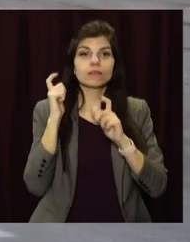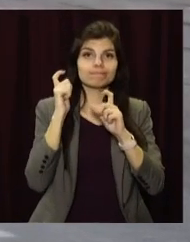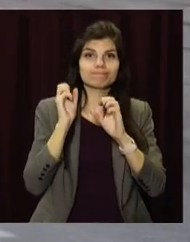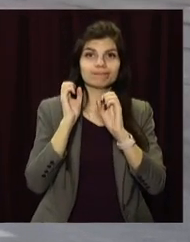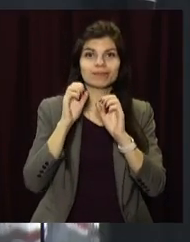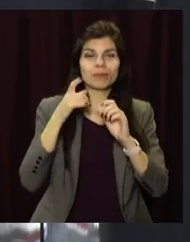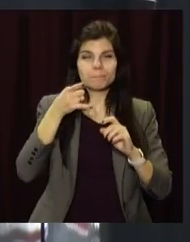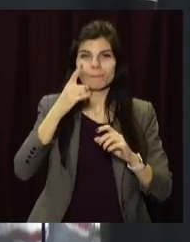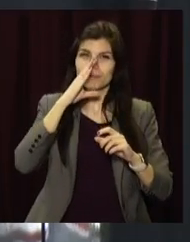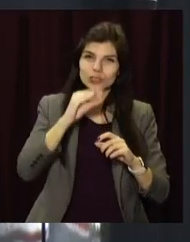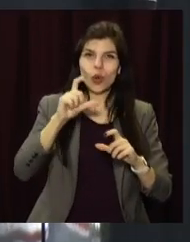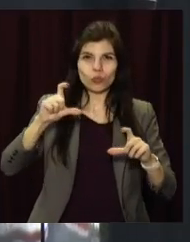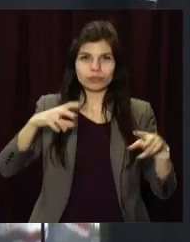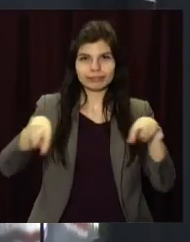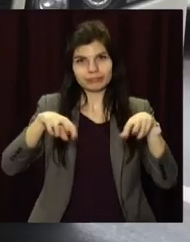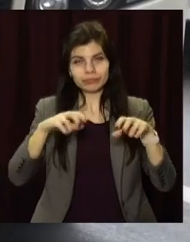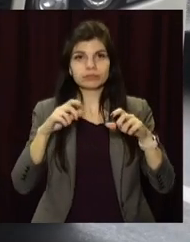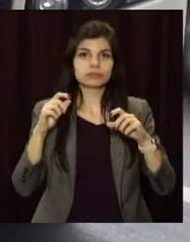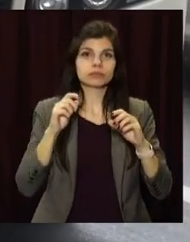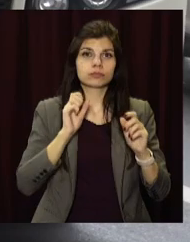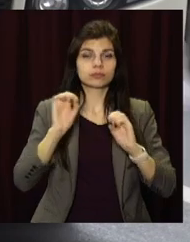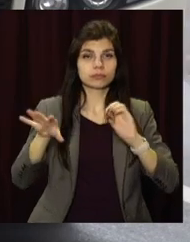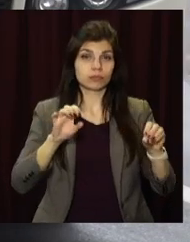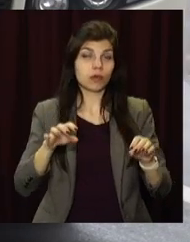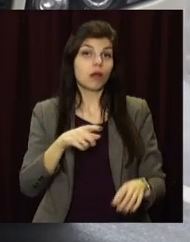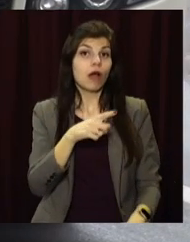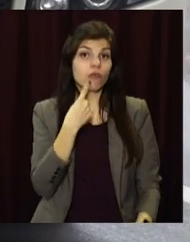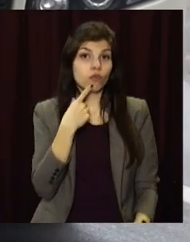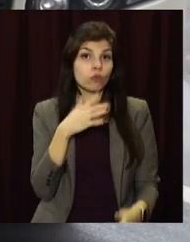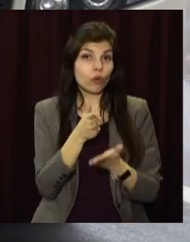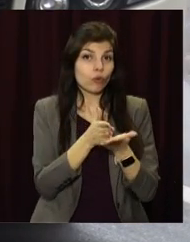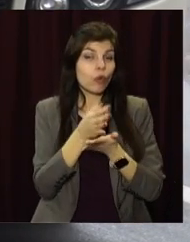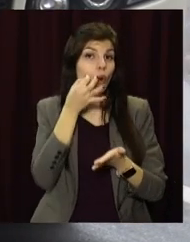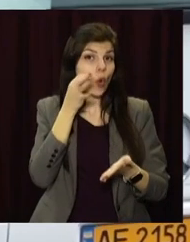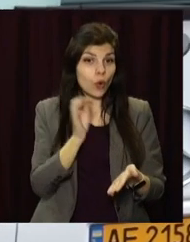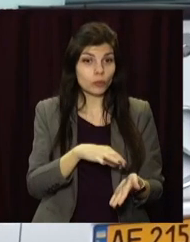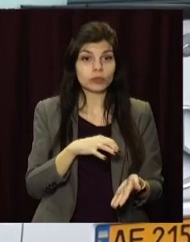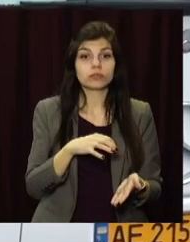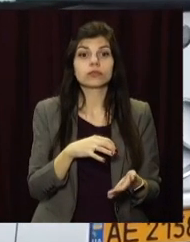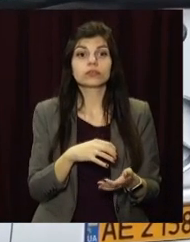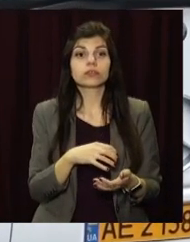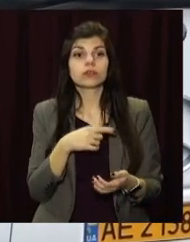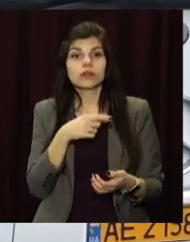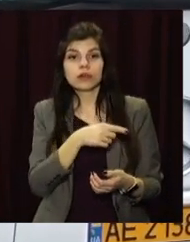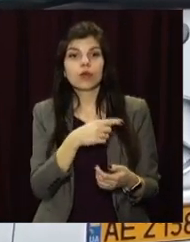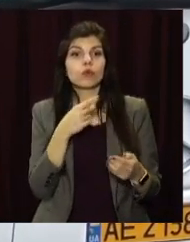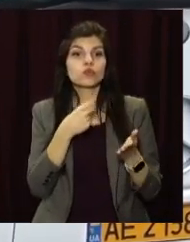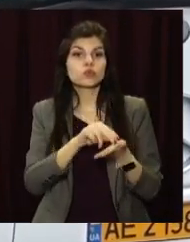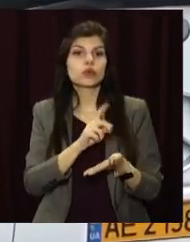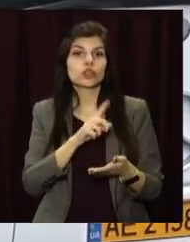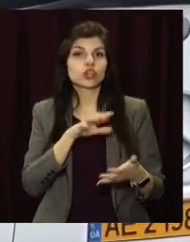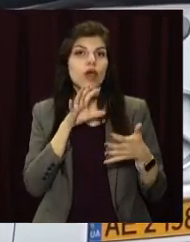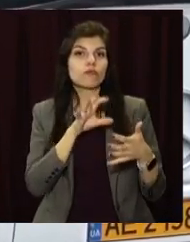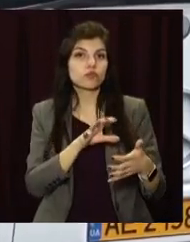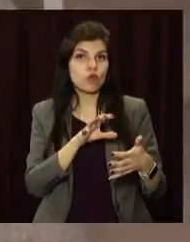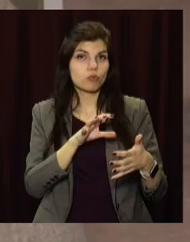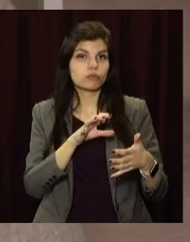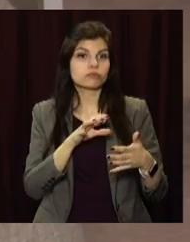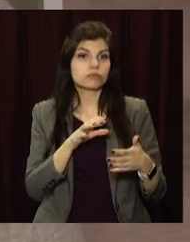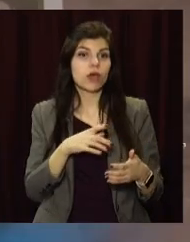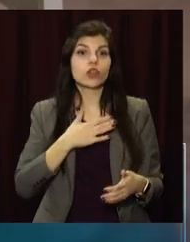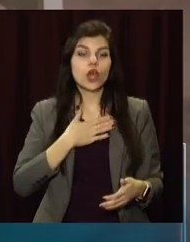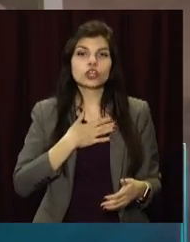1081. Оба претендента были допущены и путем тайного голосования были определены переможцем, победителем. Обох претендентів,